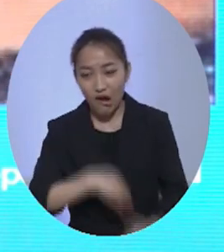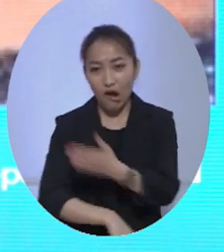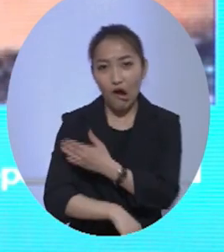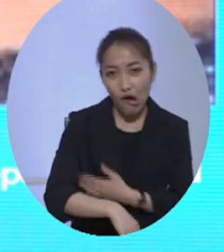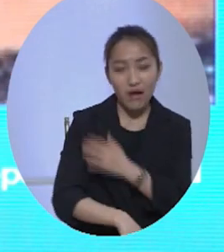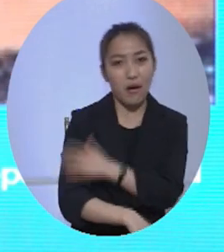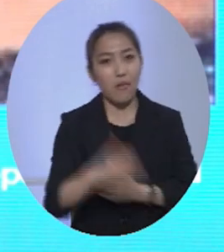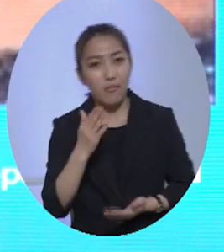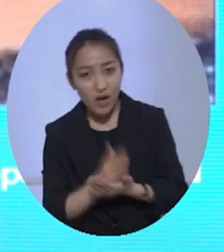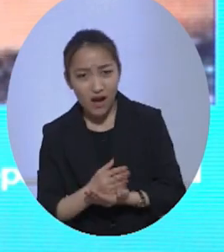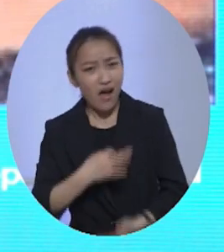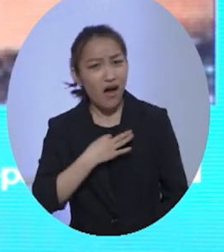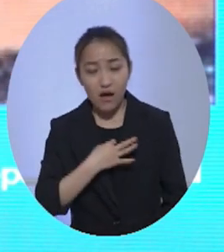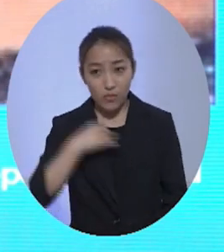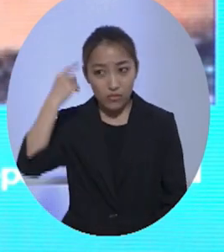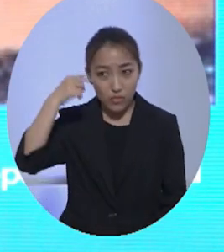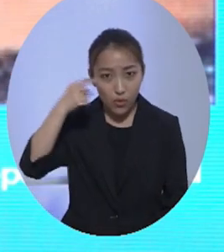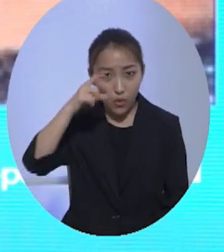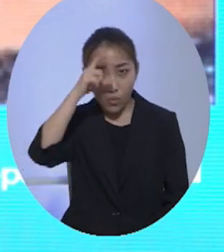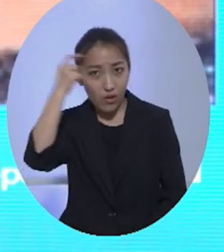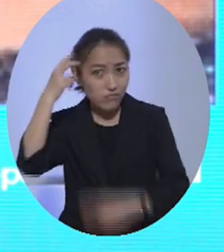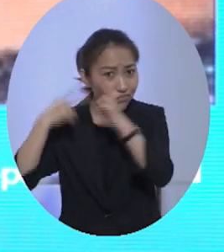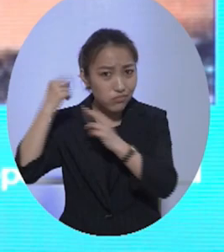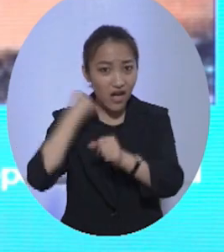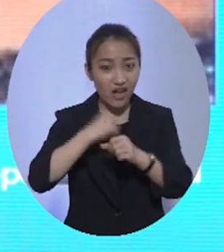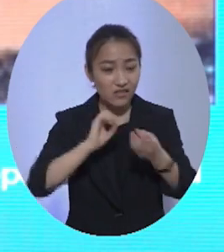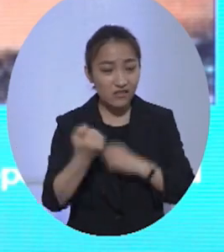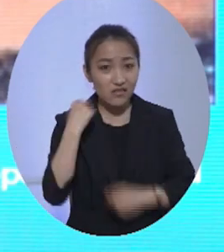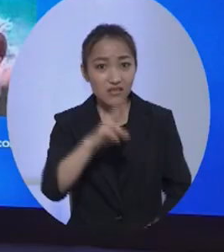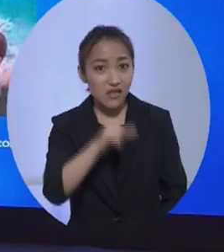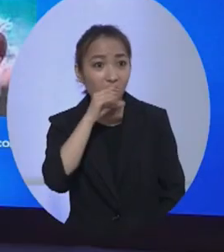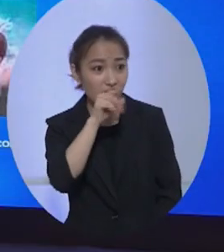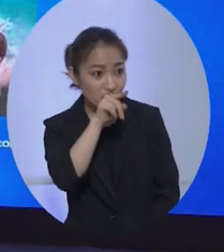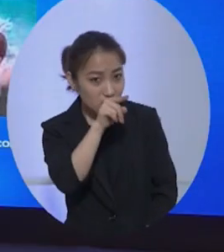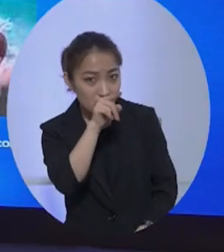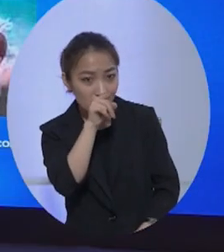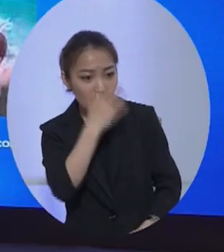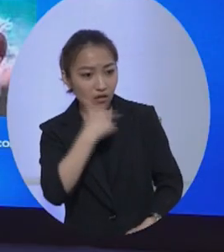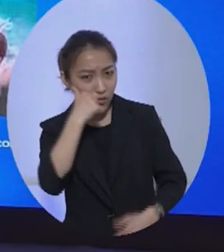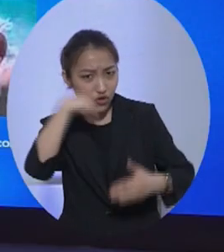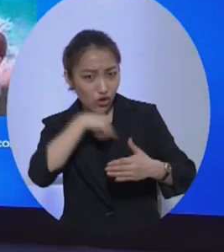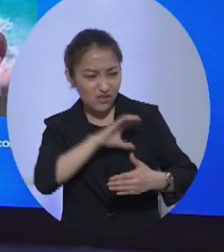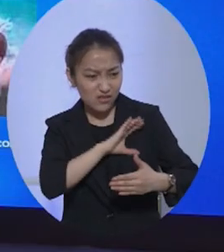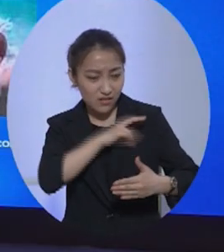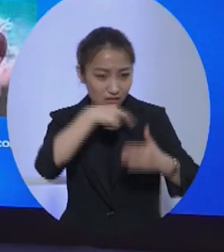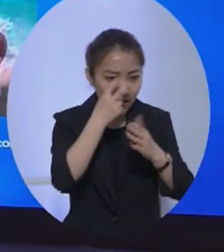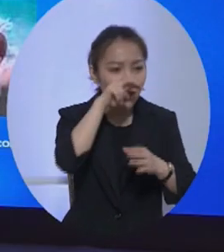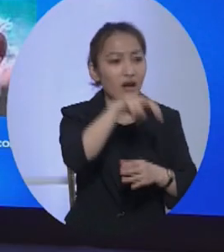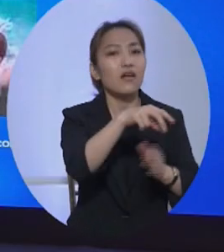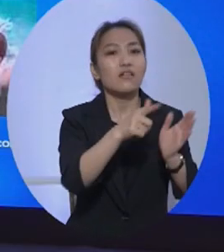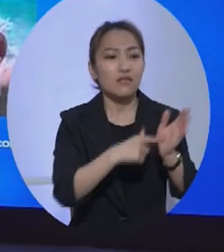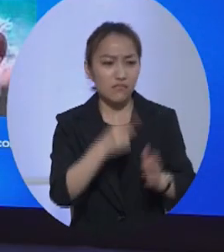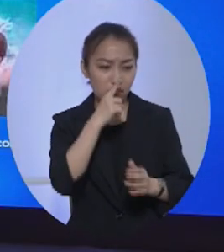хамаагүй тэр хүний оюун тарих яаж ажиллаж байгаа тэрүүгээс нь л бид дотоод ахуйгаар харах хэрэгтэй байна. Тэгж хүнийг хүндэл сурах хэрэгтэй